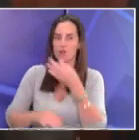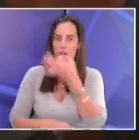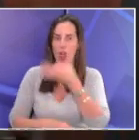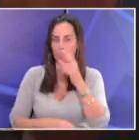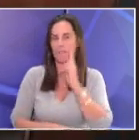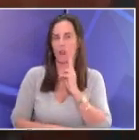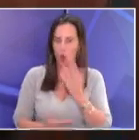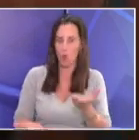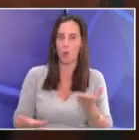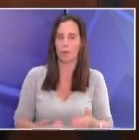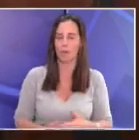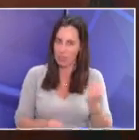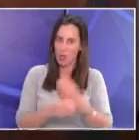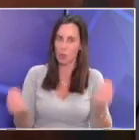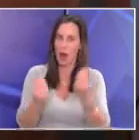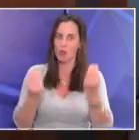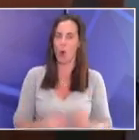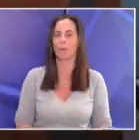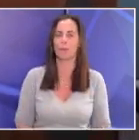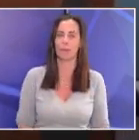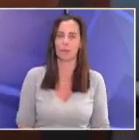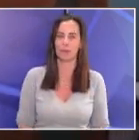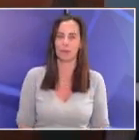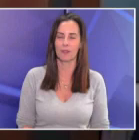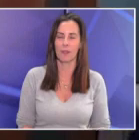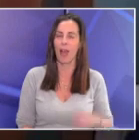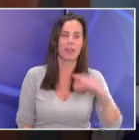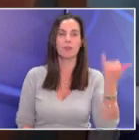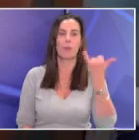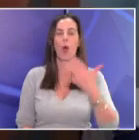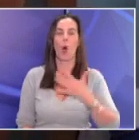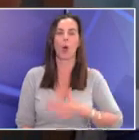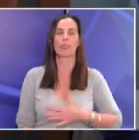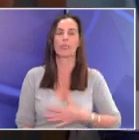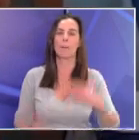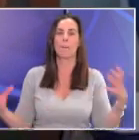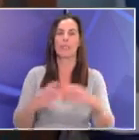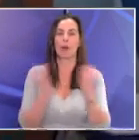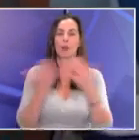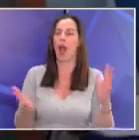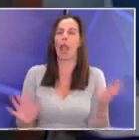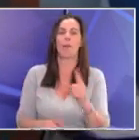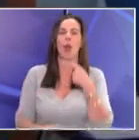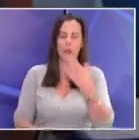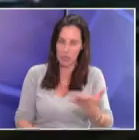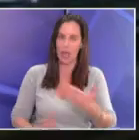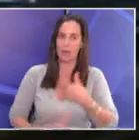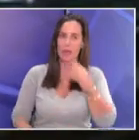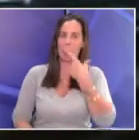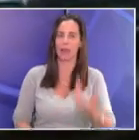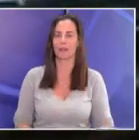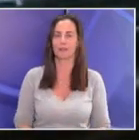שאלות מביכות. תעשו משהו. תמיד רוצים מסיבת עיתונאים, למה לא מדברים? הנה, אני מדבר.